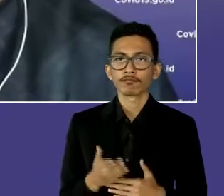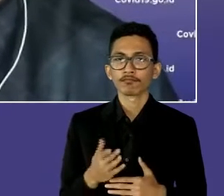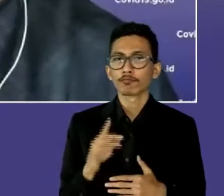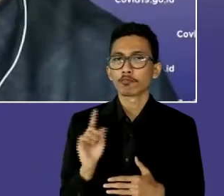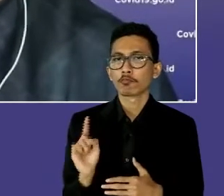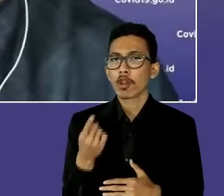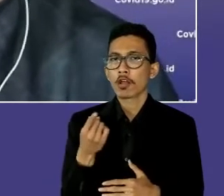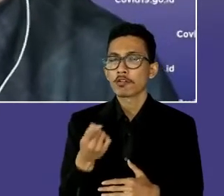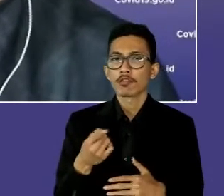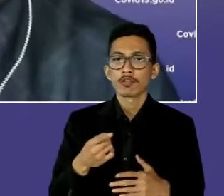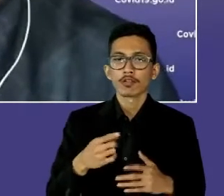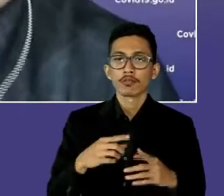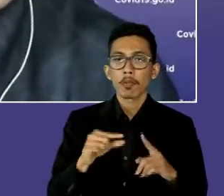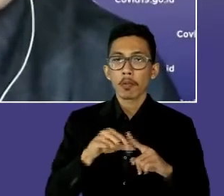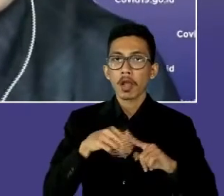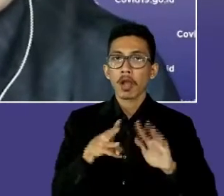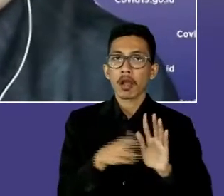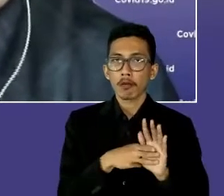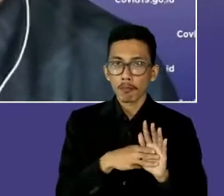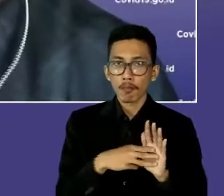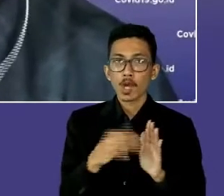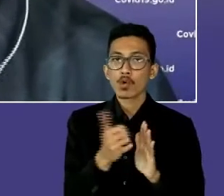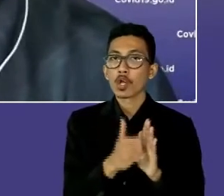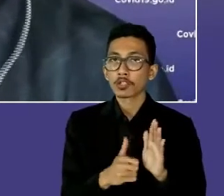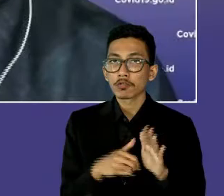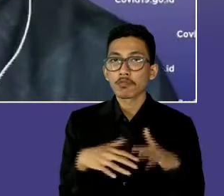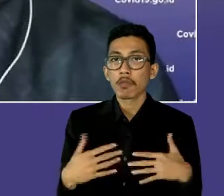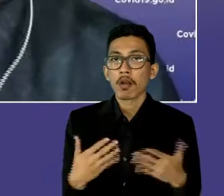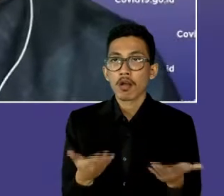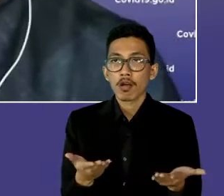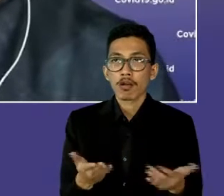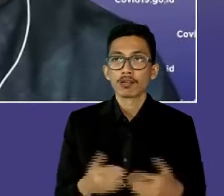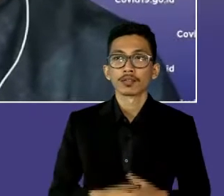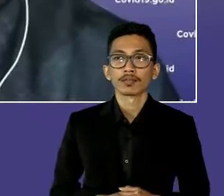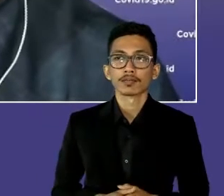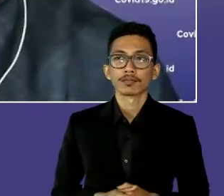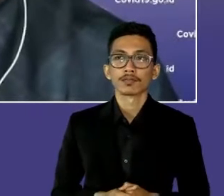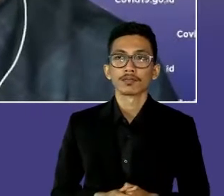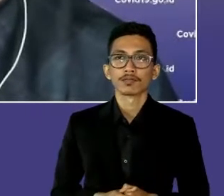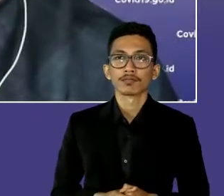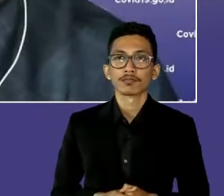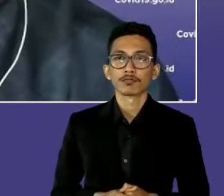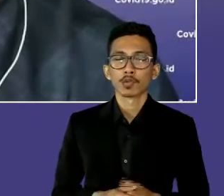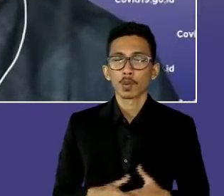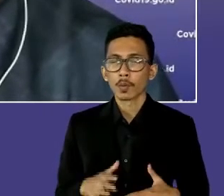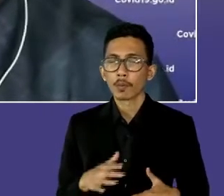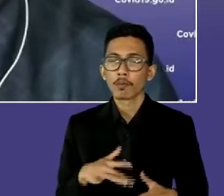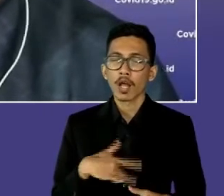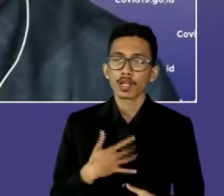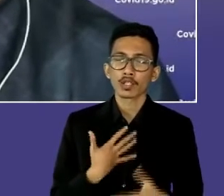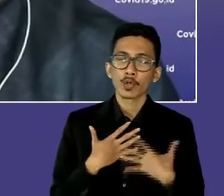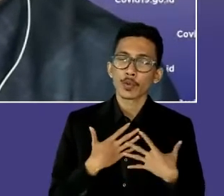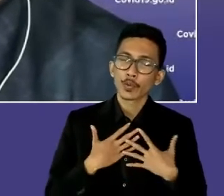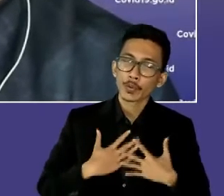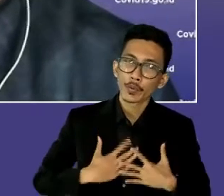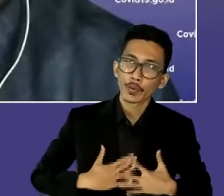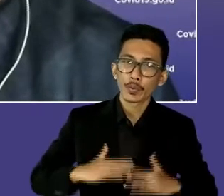dari evaluasi PPKM yang sudah dijalankan. Rasanya sih sudah agak lega sedikit ya melihat